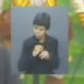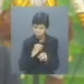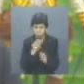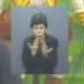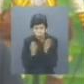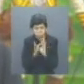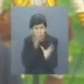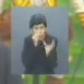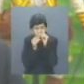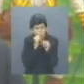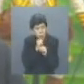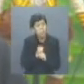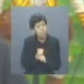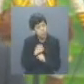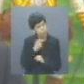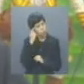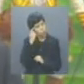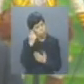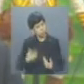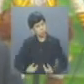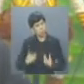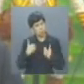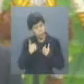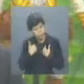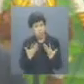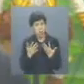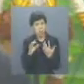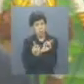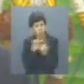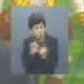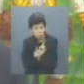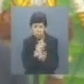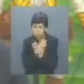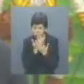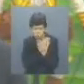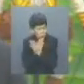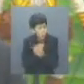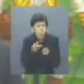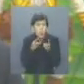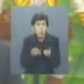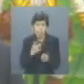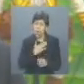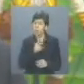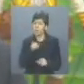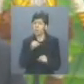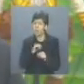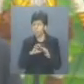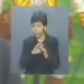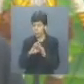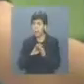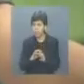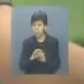รู้เพื่อให้เขาเท่าทันกับชีวิตหรือสังคมที่แปรปรวนหรือเปลี่ยนไปเราว่าตรงจุดนี้คือการบูรณาการสำคัญ